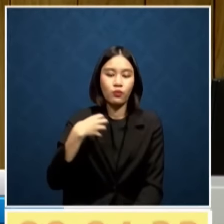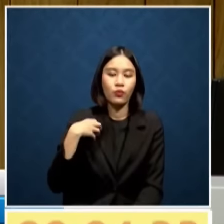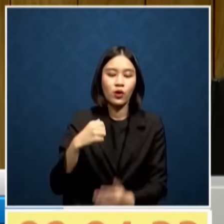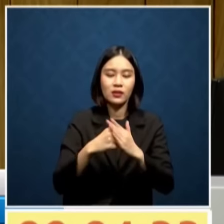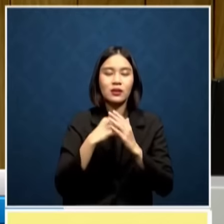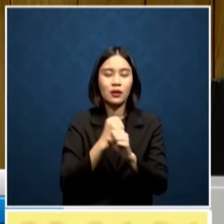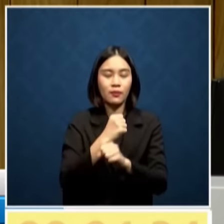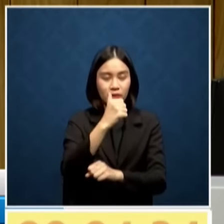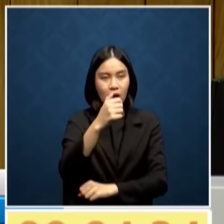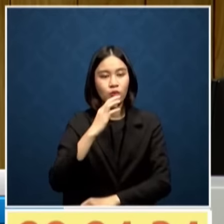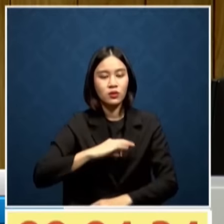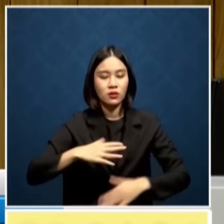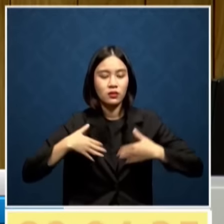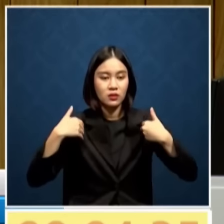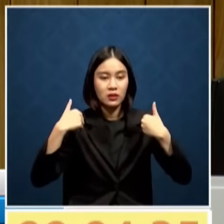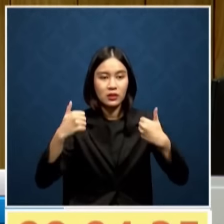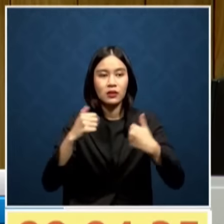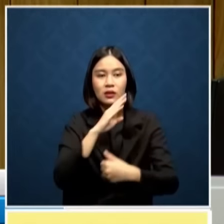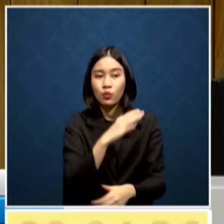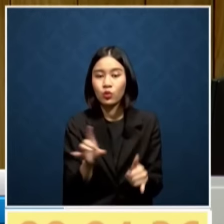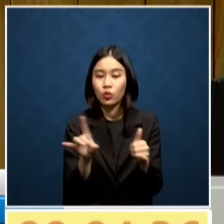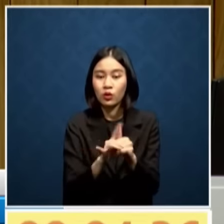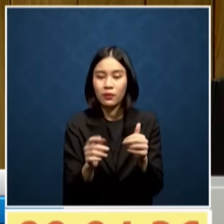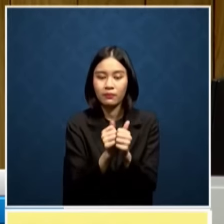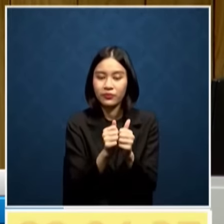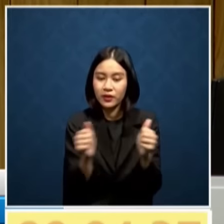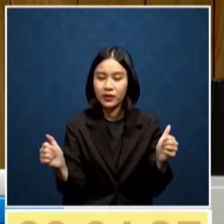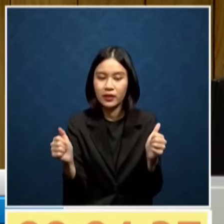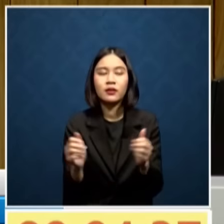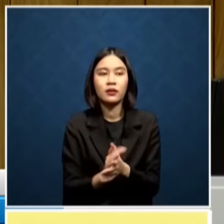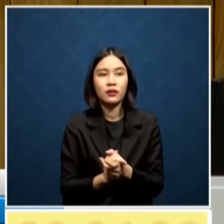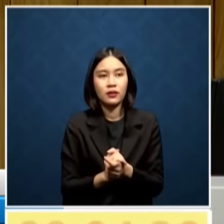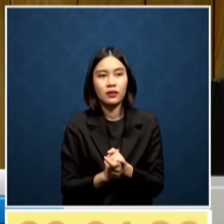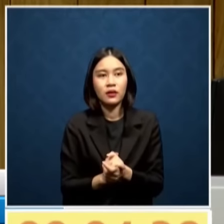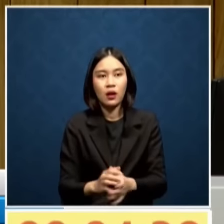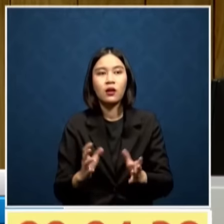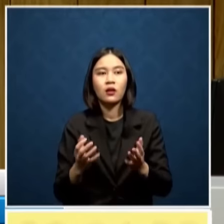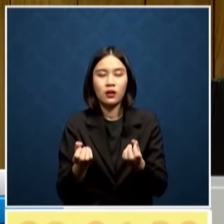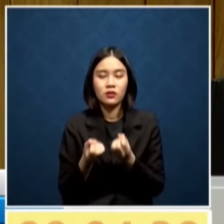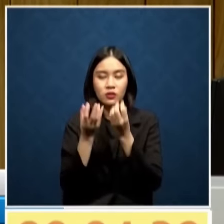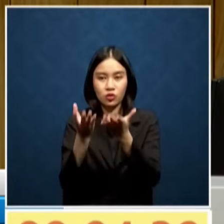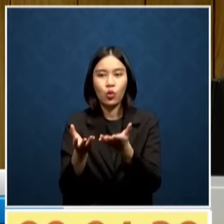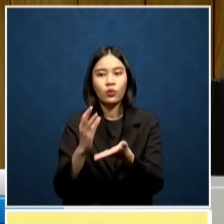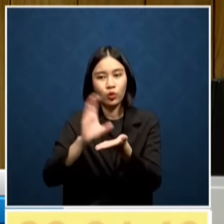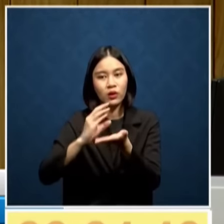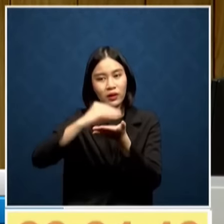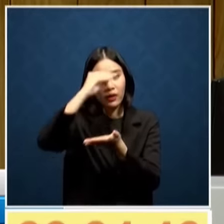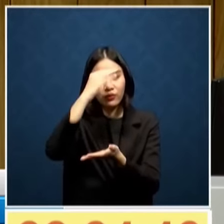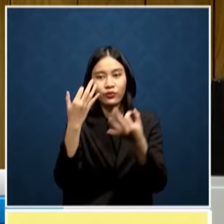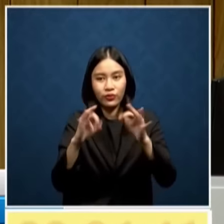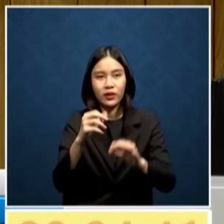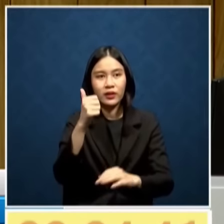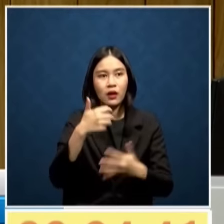ายินดีที่จะถ้าท่านมีคุณภาพที่ดีพอมีควอลิฟิเคชันที่ดีพอเขายินดีส่งไปให้นะขนาดเดียวกับสหรั